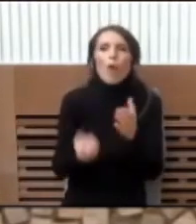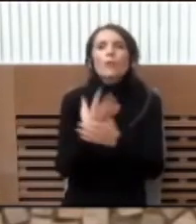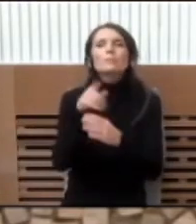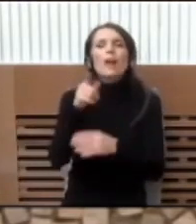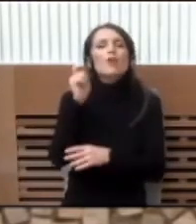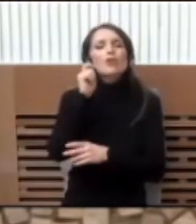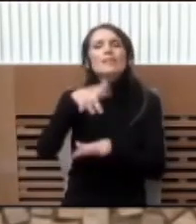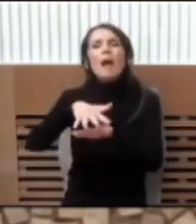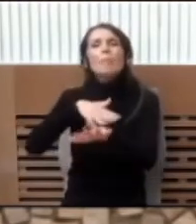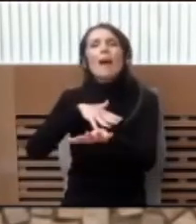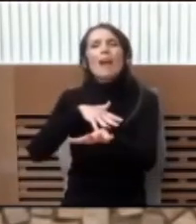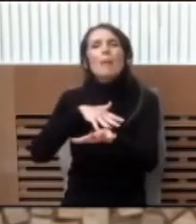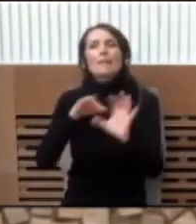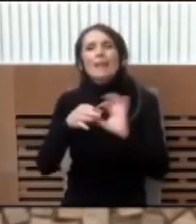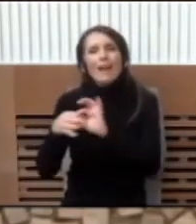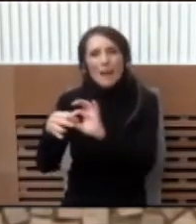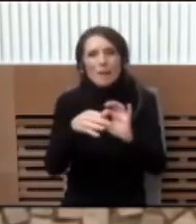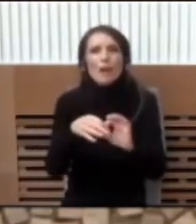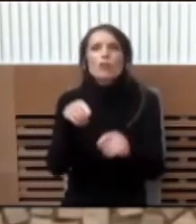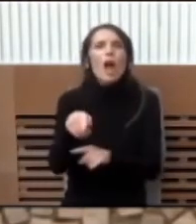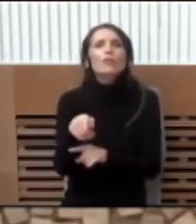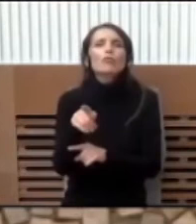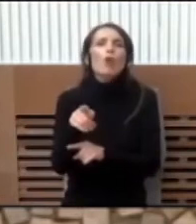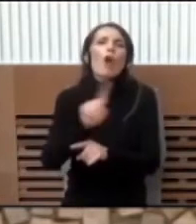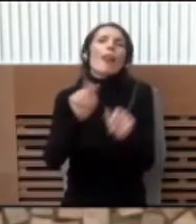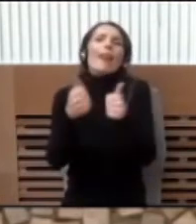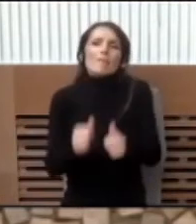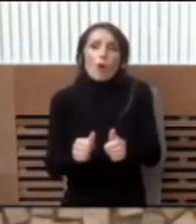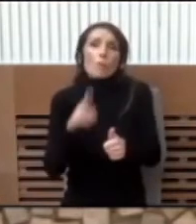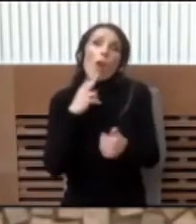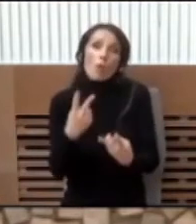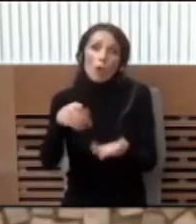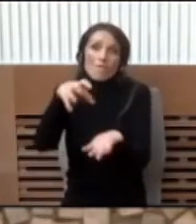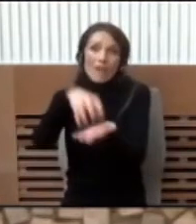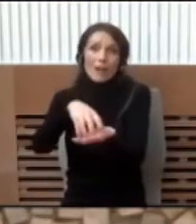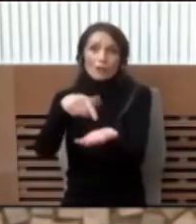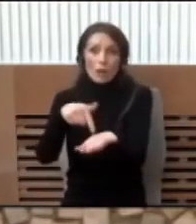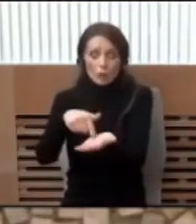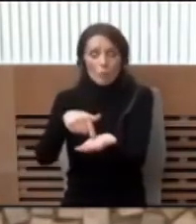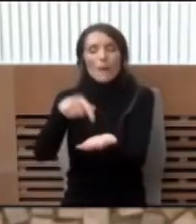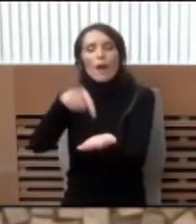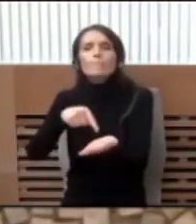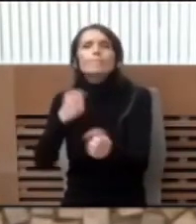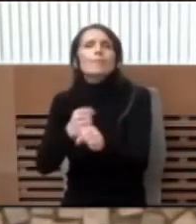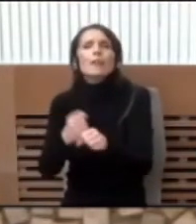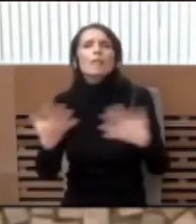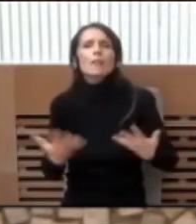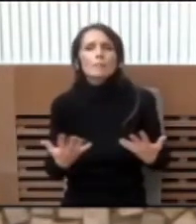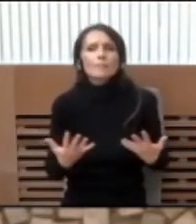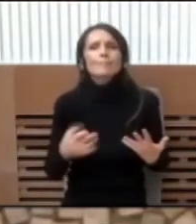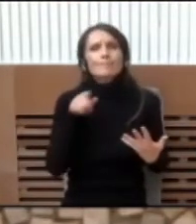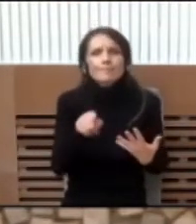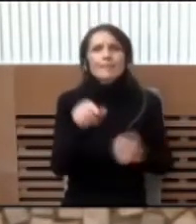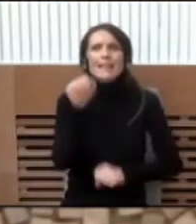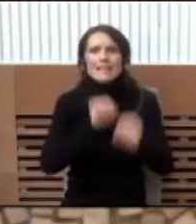mreže, neformalnog, ali veoma važnog i uticajnog političkog tela koje se sistematski bavi zaštitom